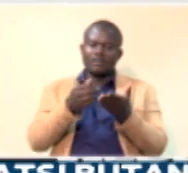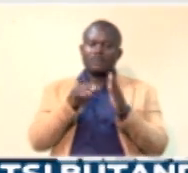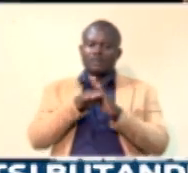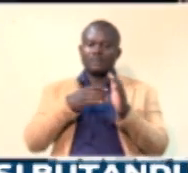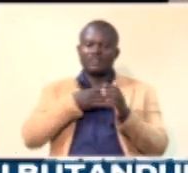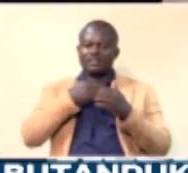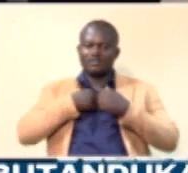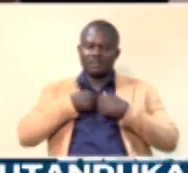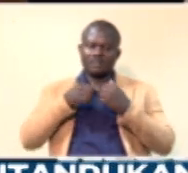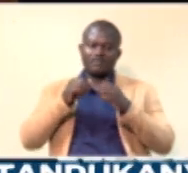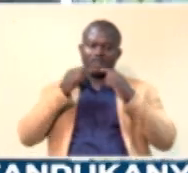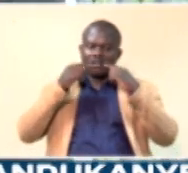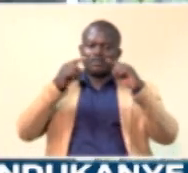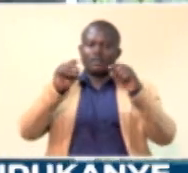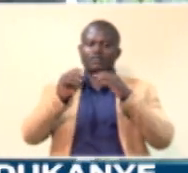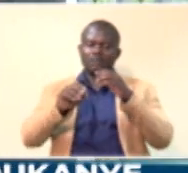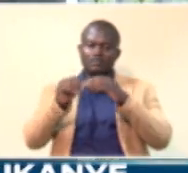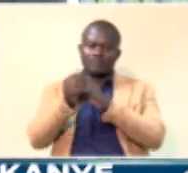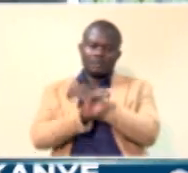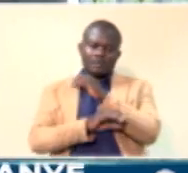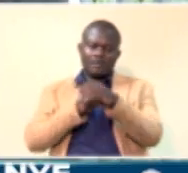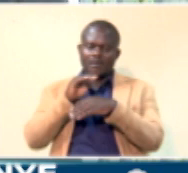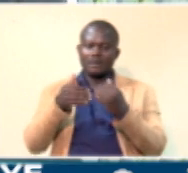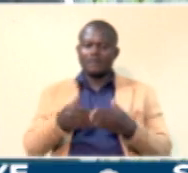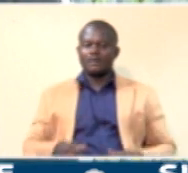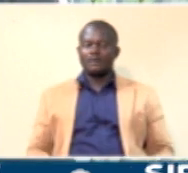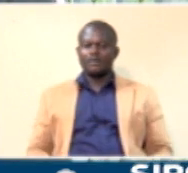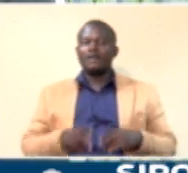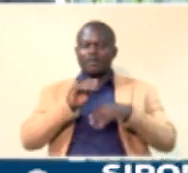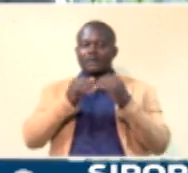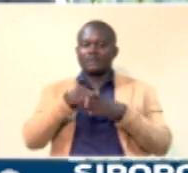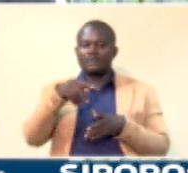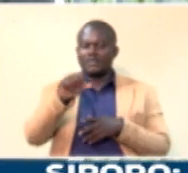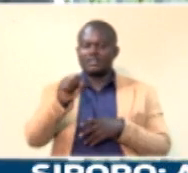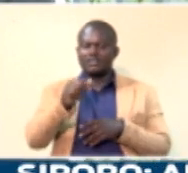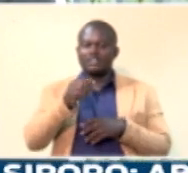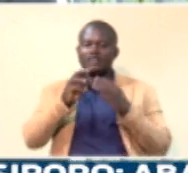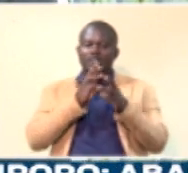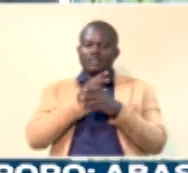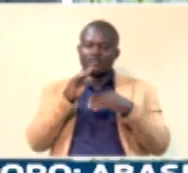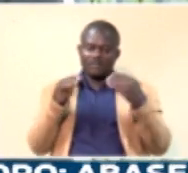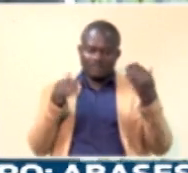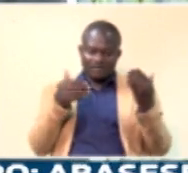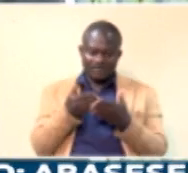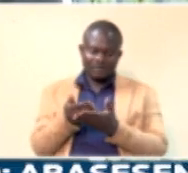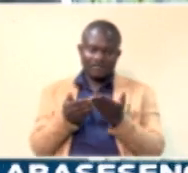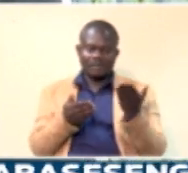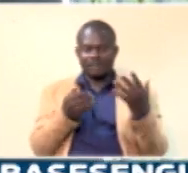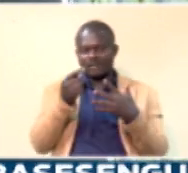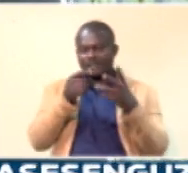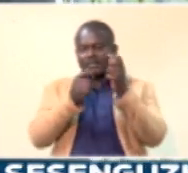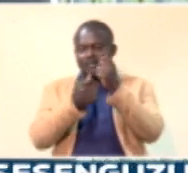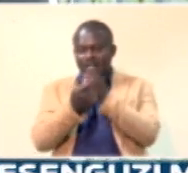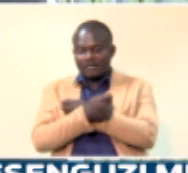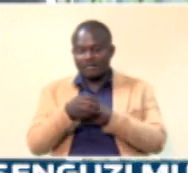Rwanda irushaho kwamamara mu mahanga. Nikina abafana bose ba Paris Saint-Germain bishimiye ku isi hose cyane cyane i Paris. Ikintu cyahindutse